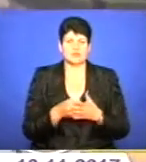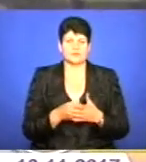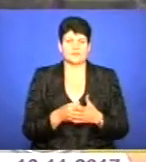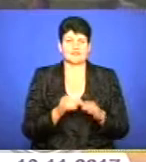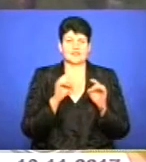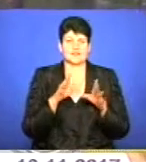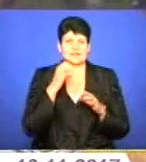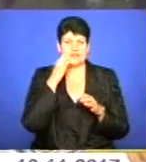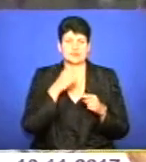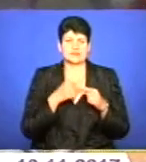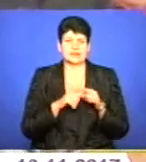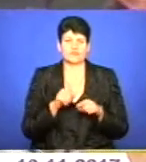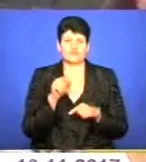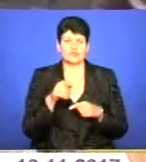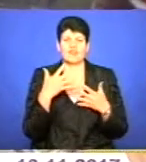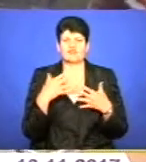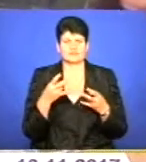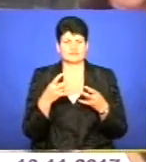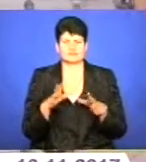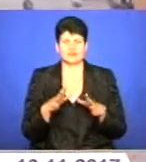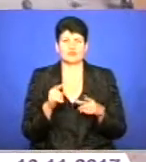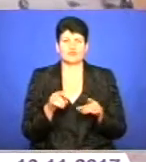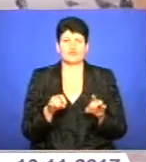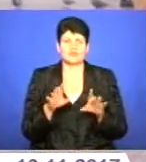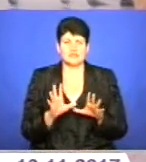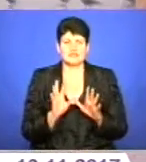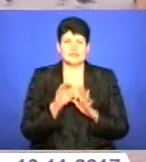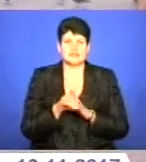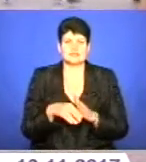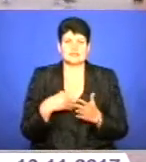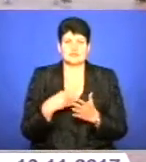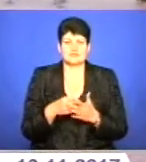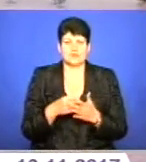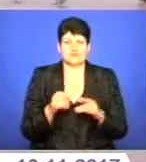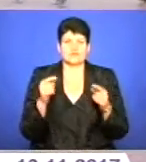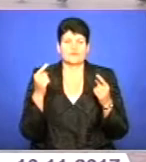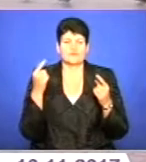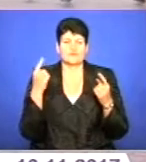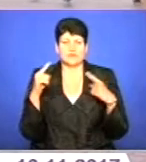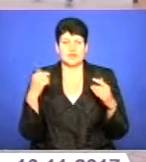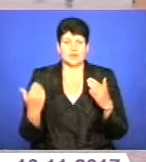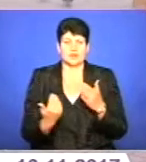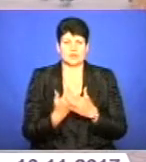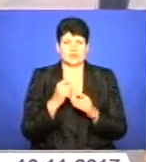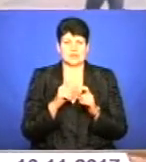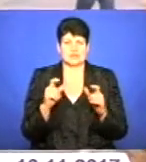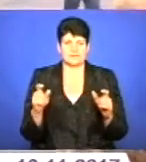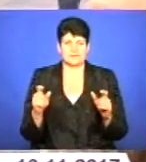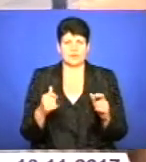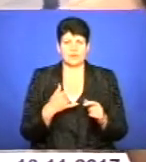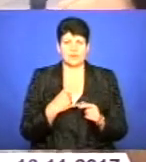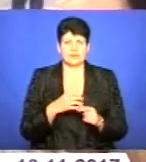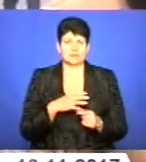стару техніку. Каже, вона їй вже не потрібна, тому вирішила внести свою лепту в створення нового цікавого закладу. У мене